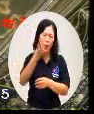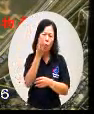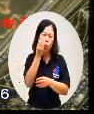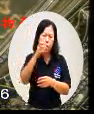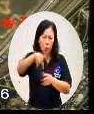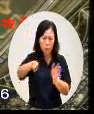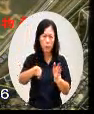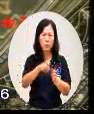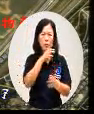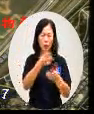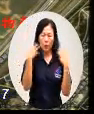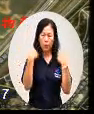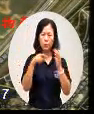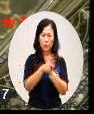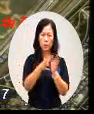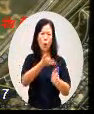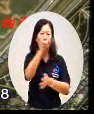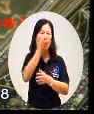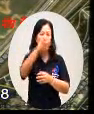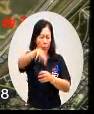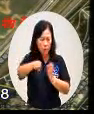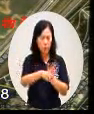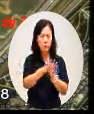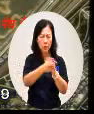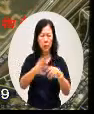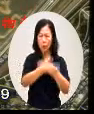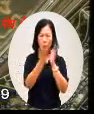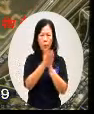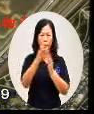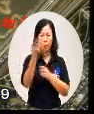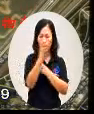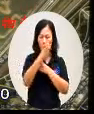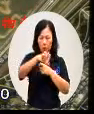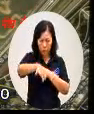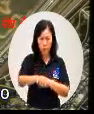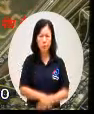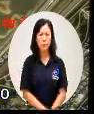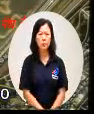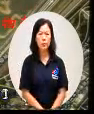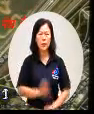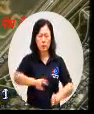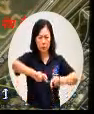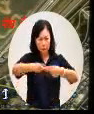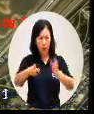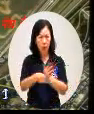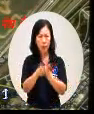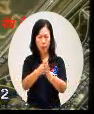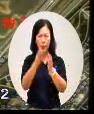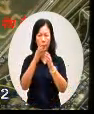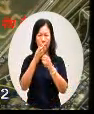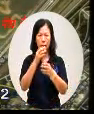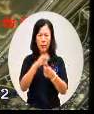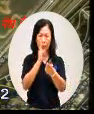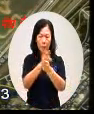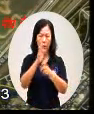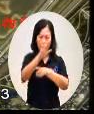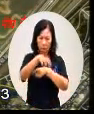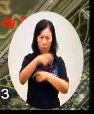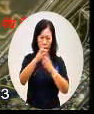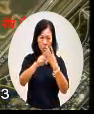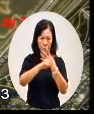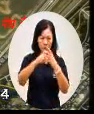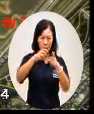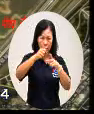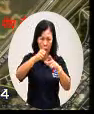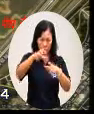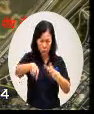属的风景区管理处，风景区管理处现在改这要委托给我们罗美局的叫物